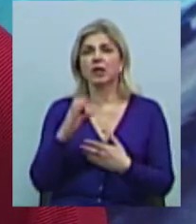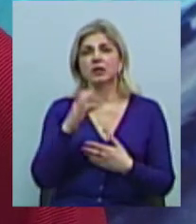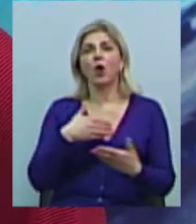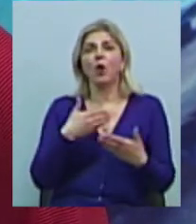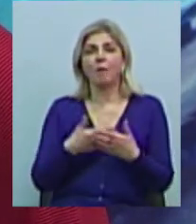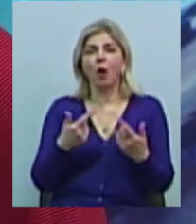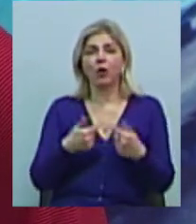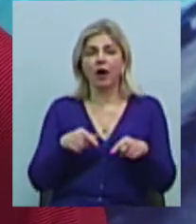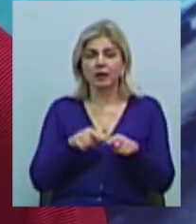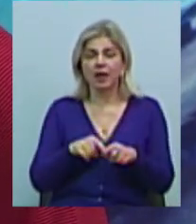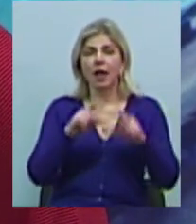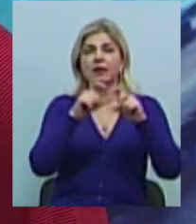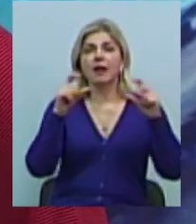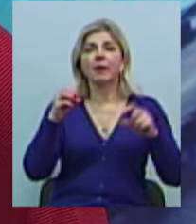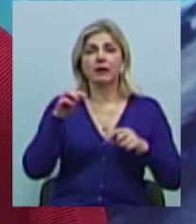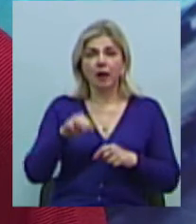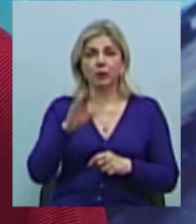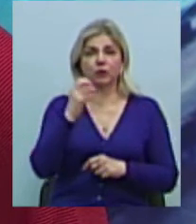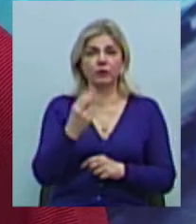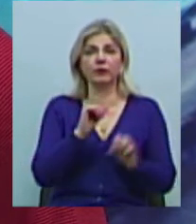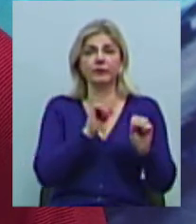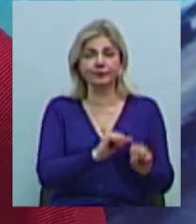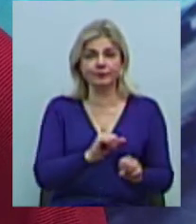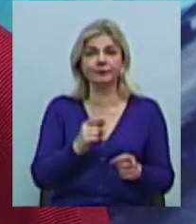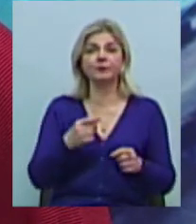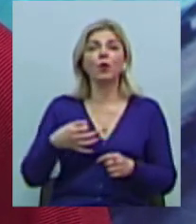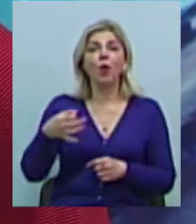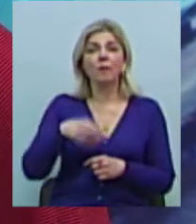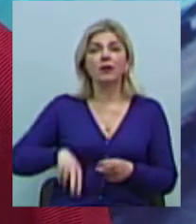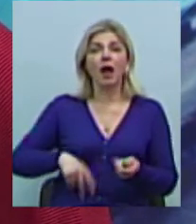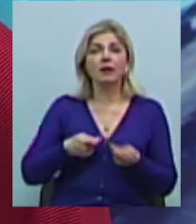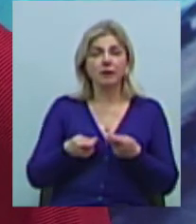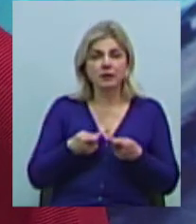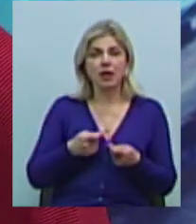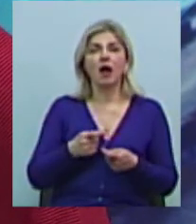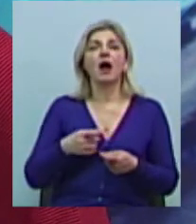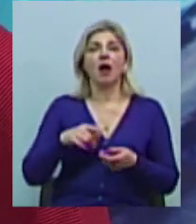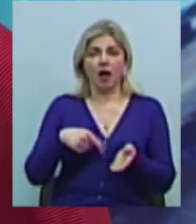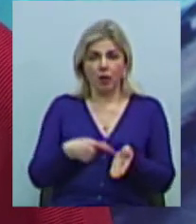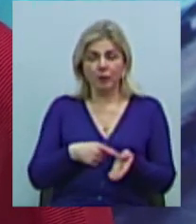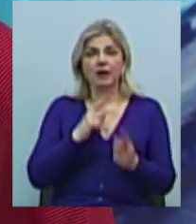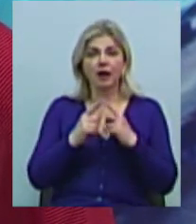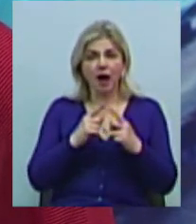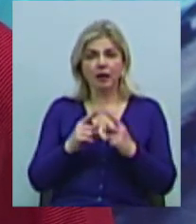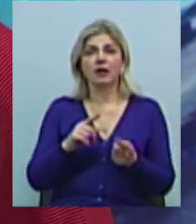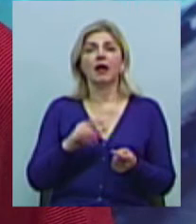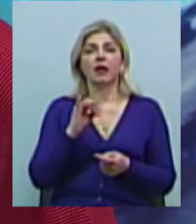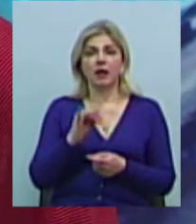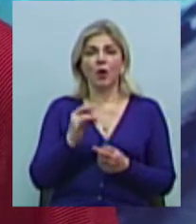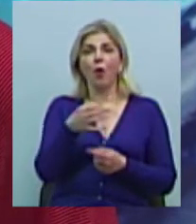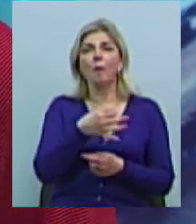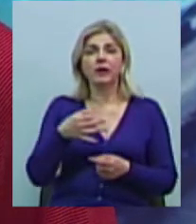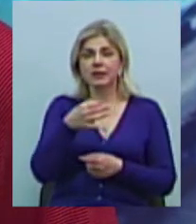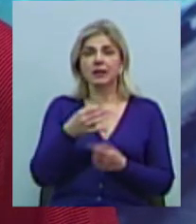організації, департамент захисту, облдержадміністрація, обласна рада, міський департамент, обласне відділення